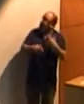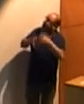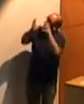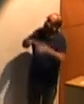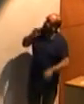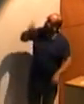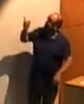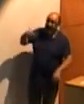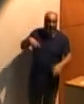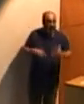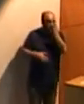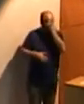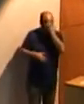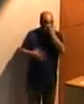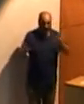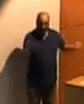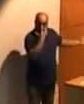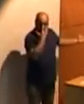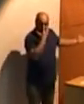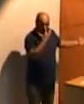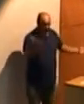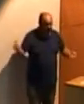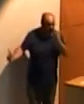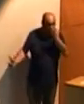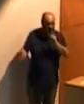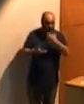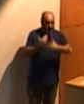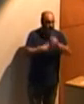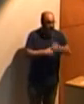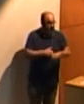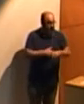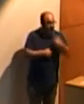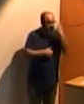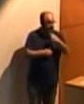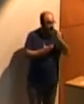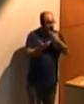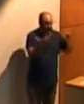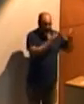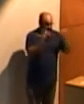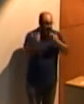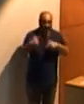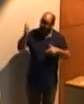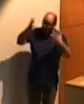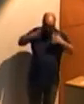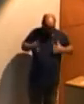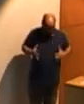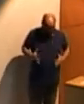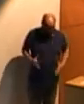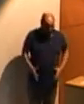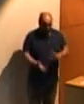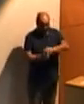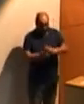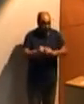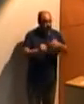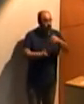parce qu'on peut même changer de visage de masques ont peu changé de visage à partir de ses lego et ce corps construction